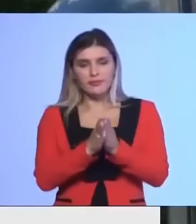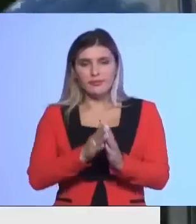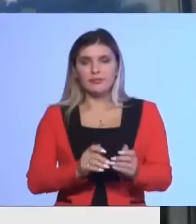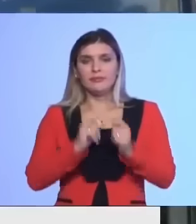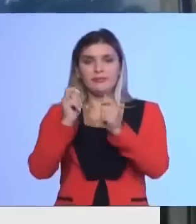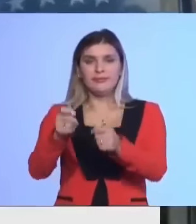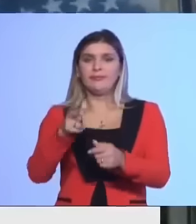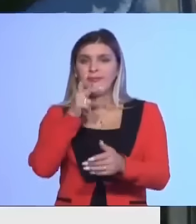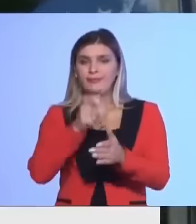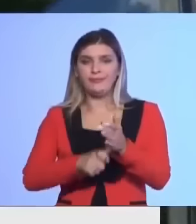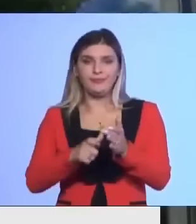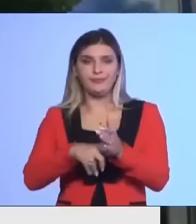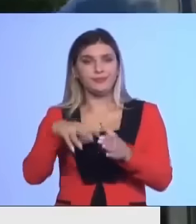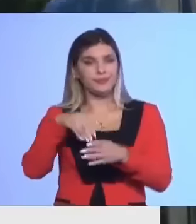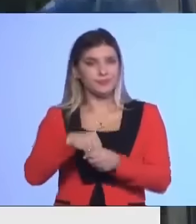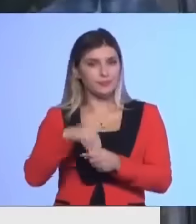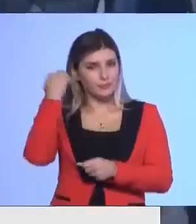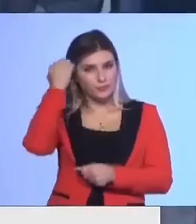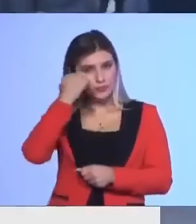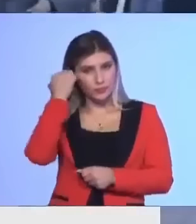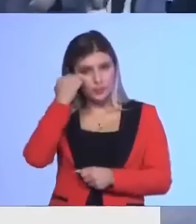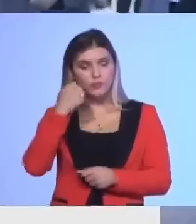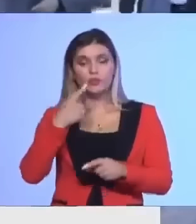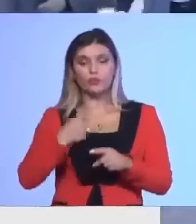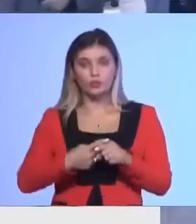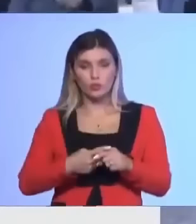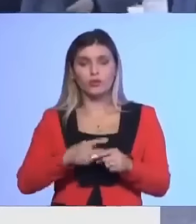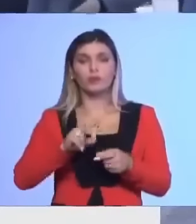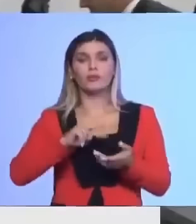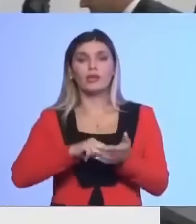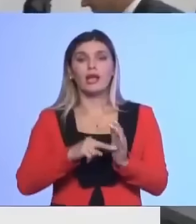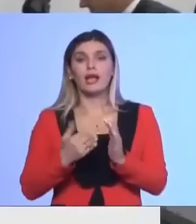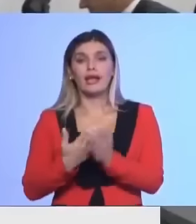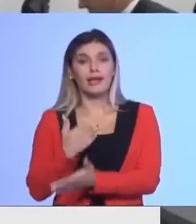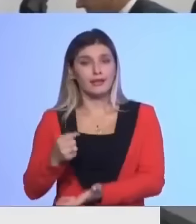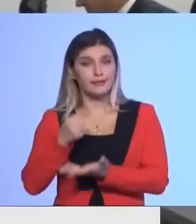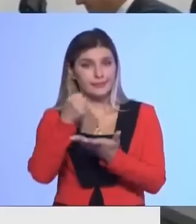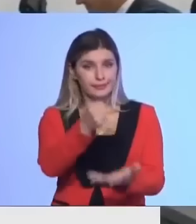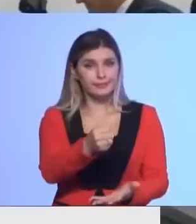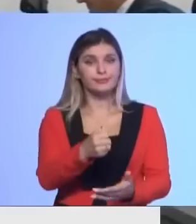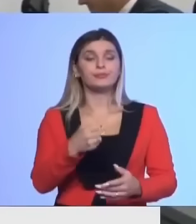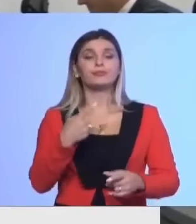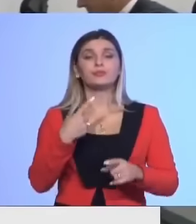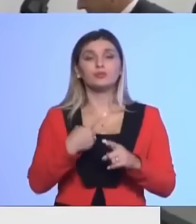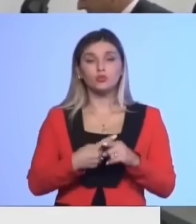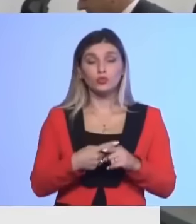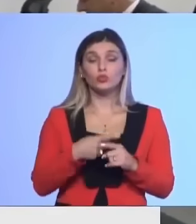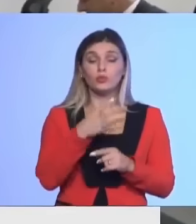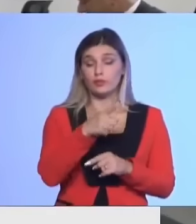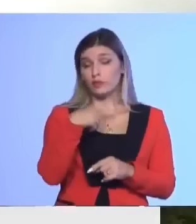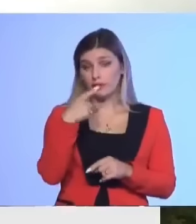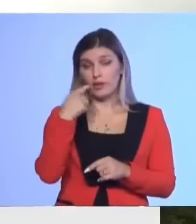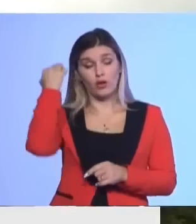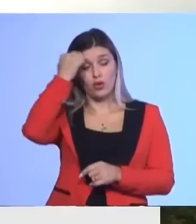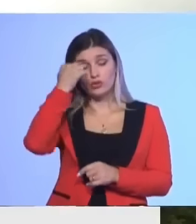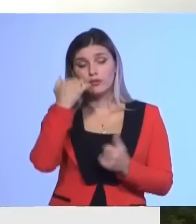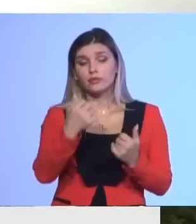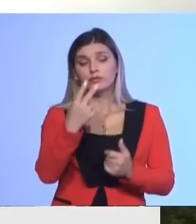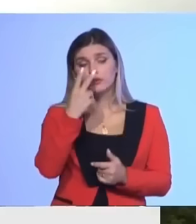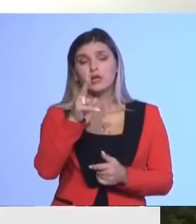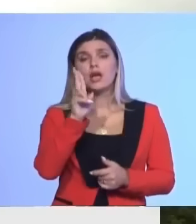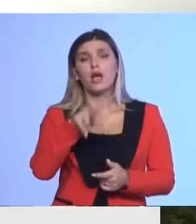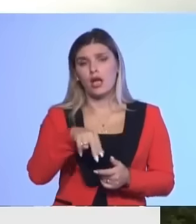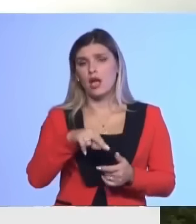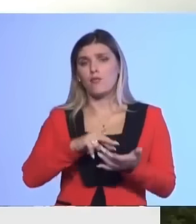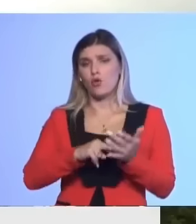të kandidatit, si dhe mjetet financiare nga plani i rritjes, si fusha ku sipas tij Kosova ka probleme për shkak